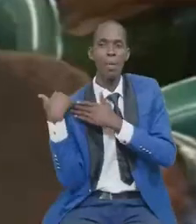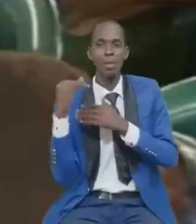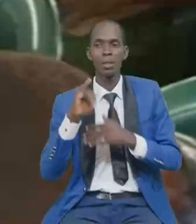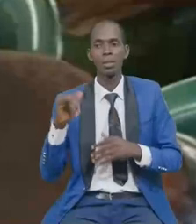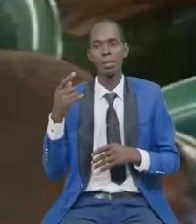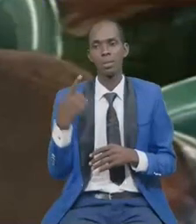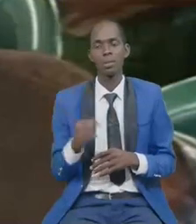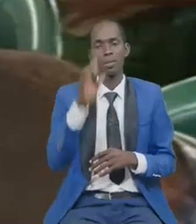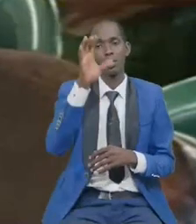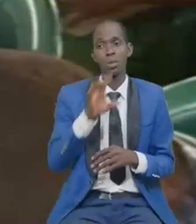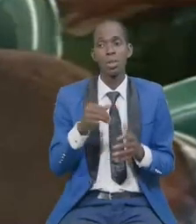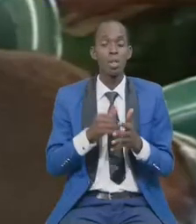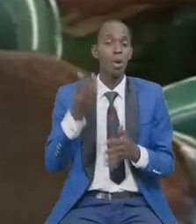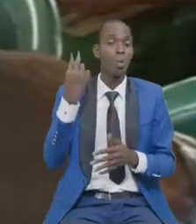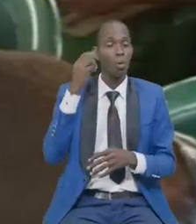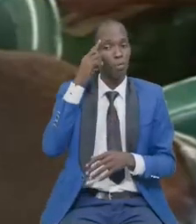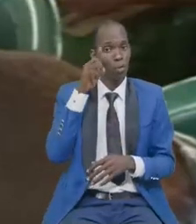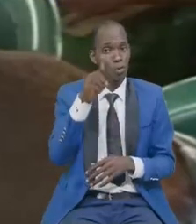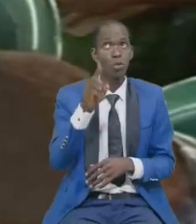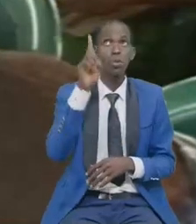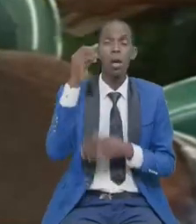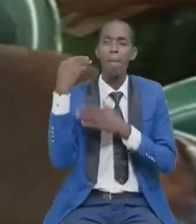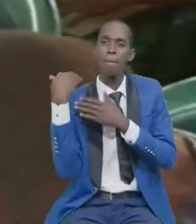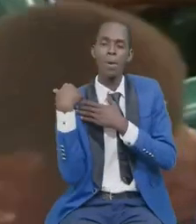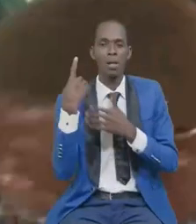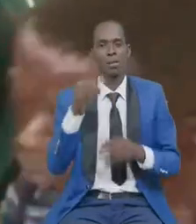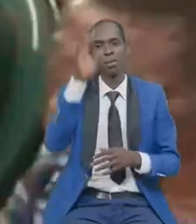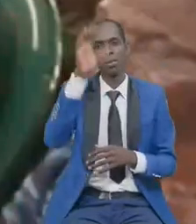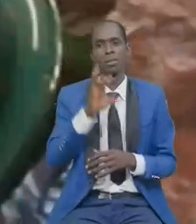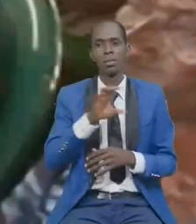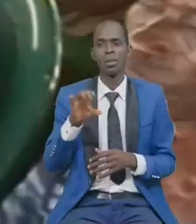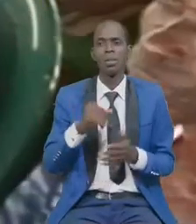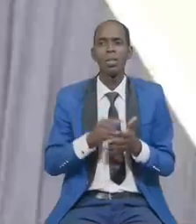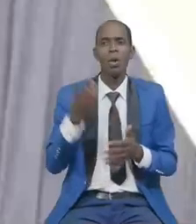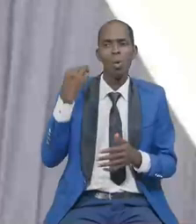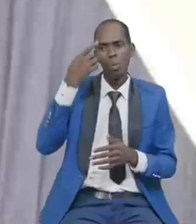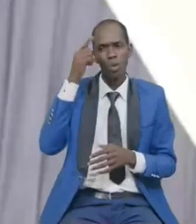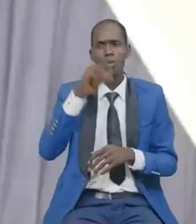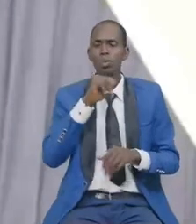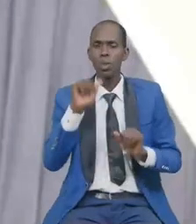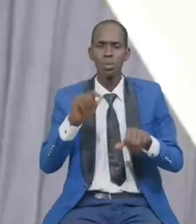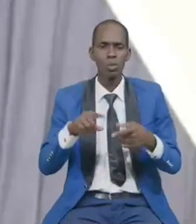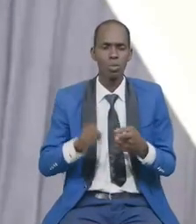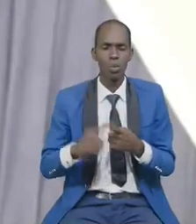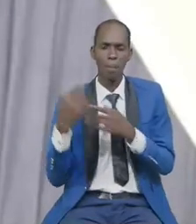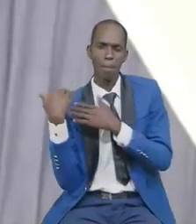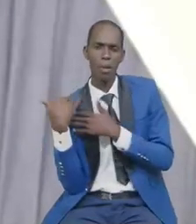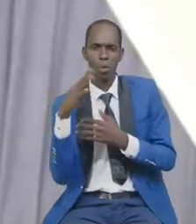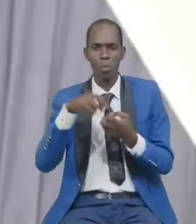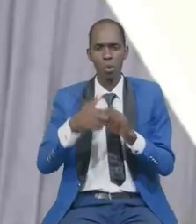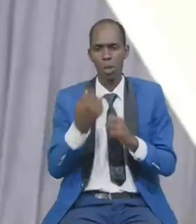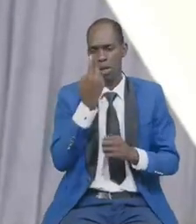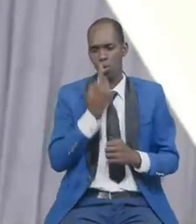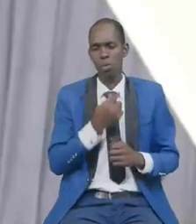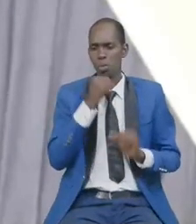la croix. C'était parce que tu ne pouvais pas porter tes problèmes seul. Tu ne pouvais pas tenir seul.